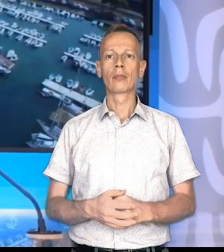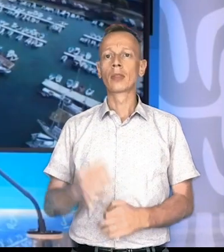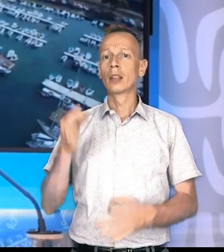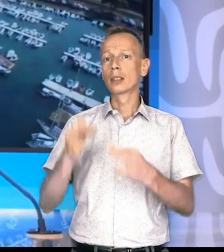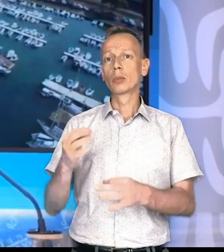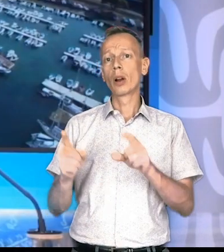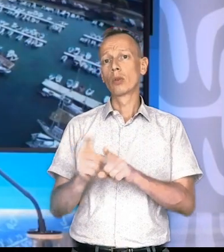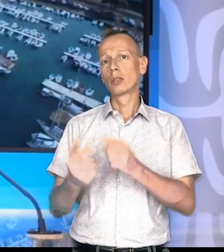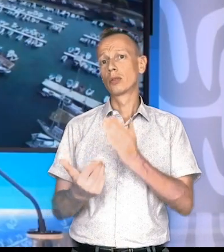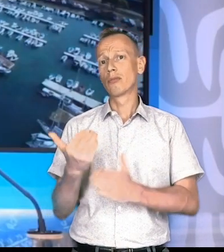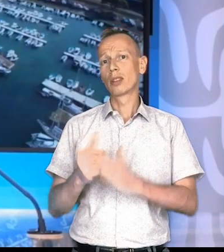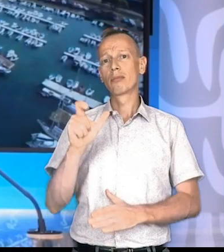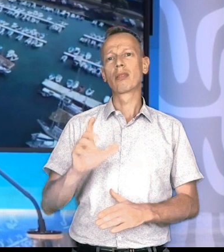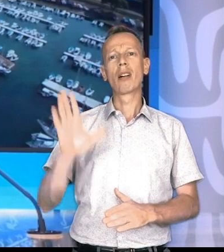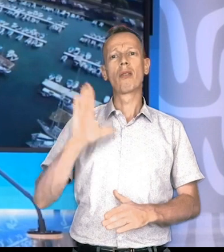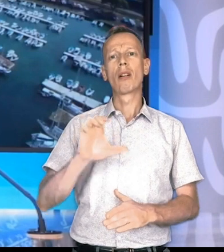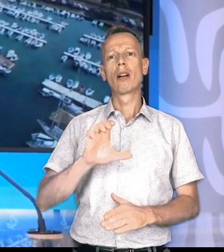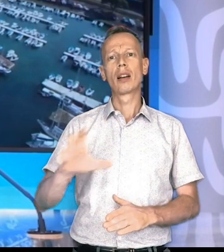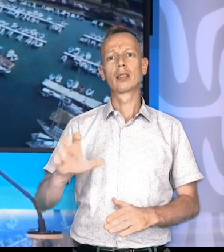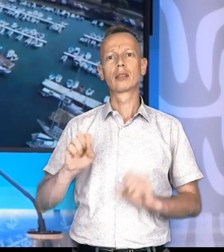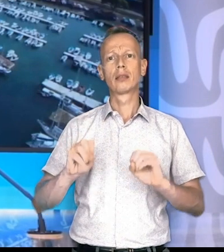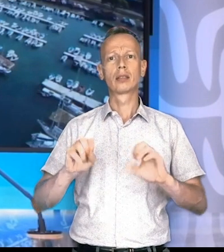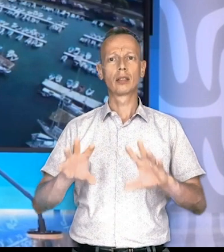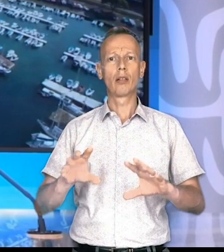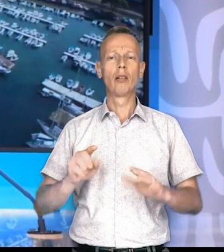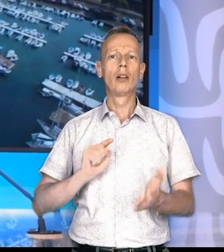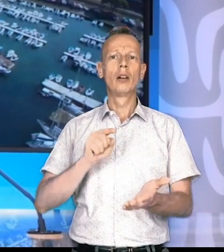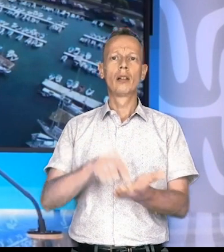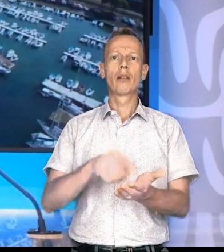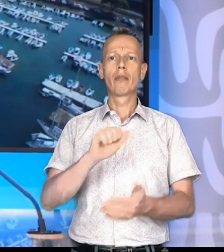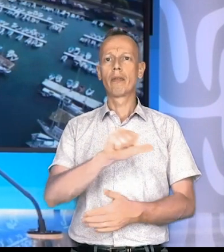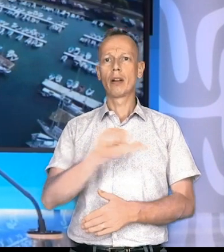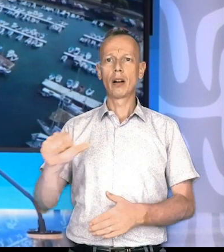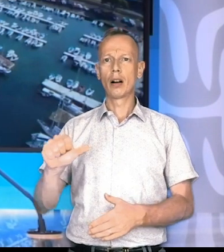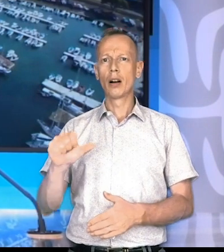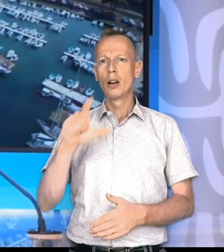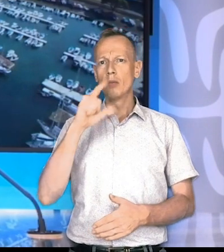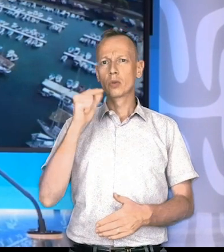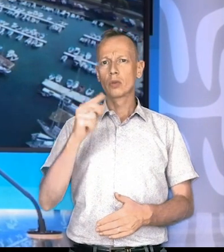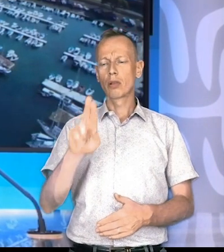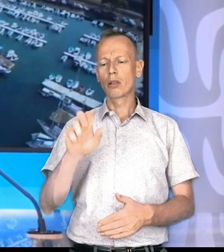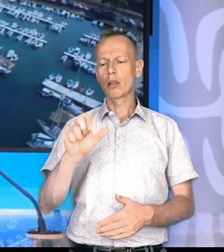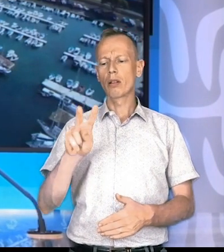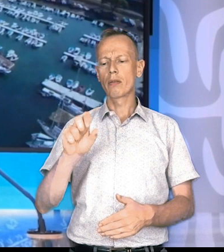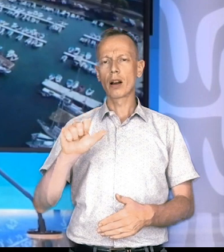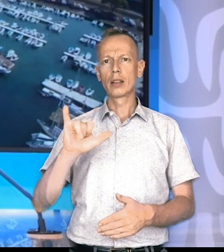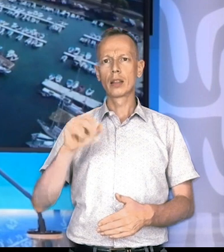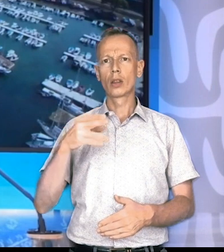Mirko pour toutes ces précisions. Au tribunal correctionnel comparaît ce matin un ancien enseignant de l'école Vaiahaf